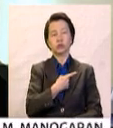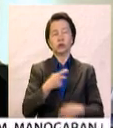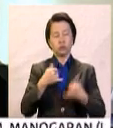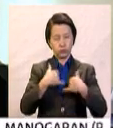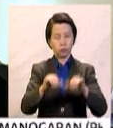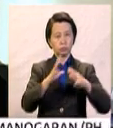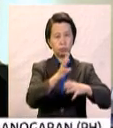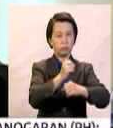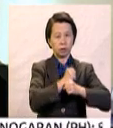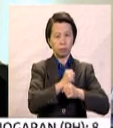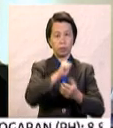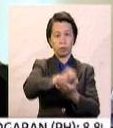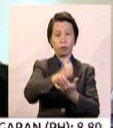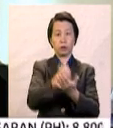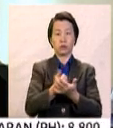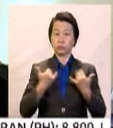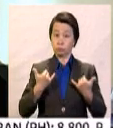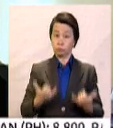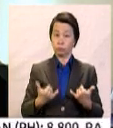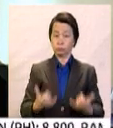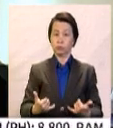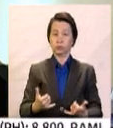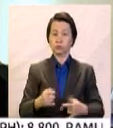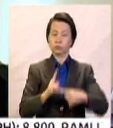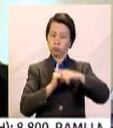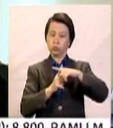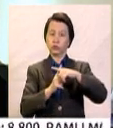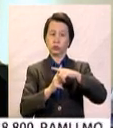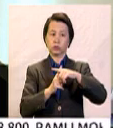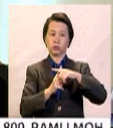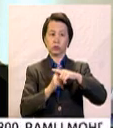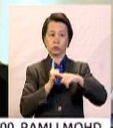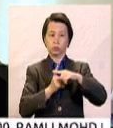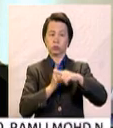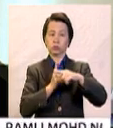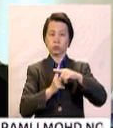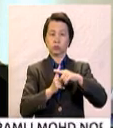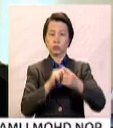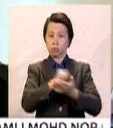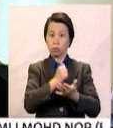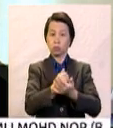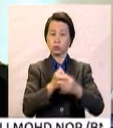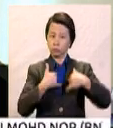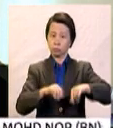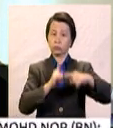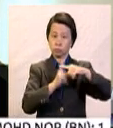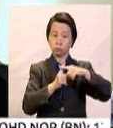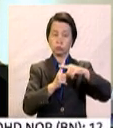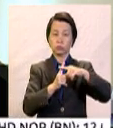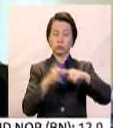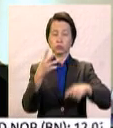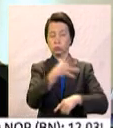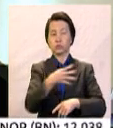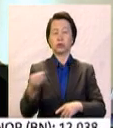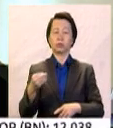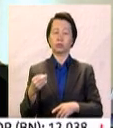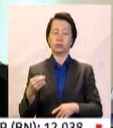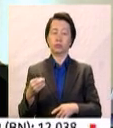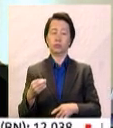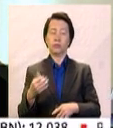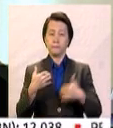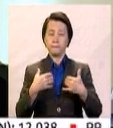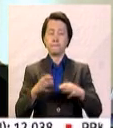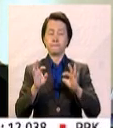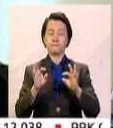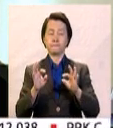memperolehi akaun semasa yang positif, current account yang masih lagi positif, dan juga balance